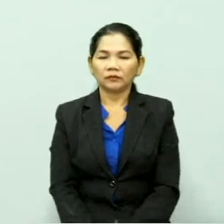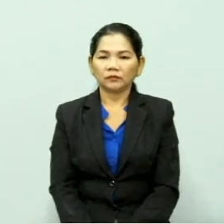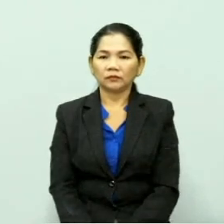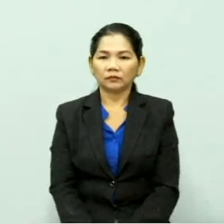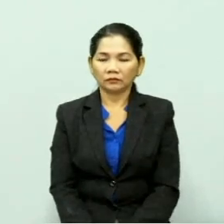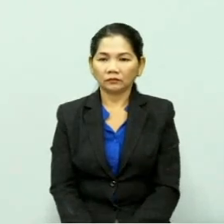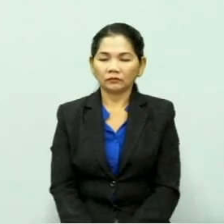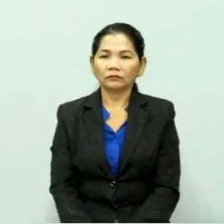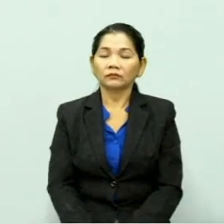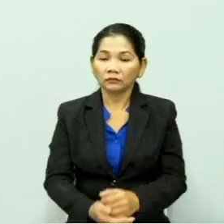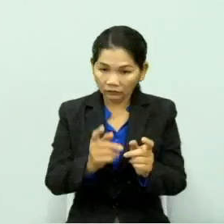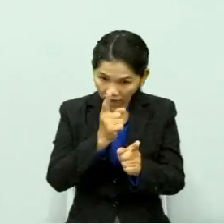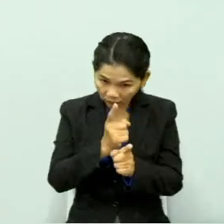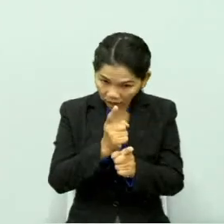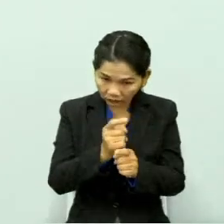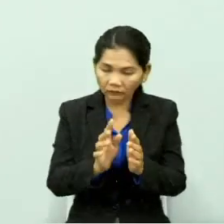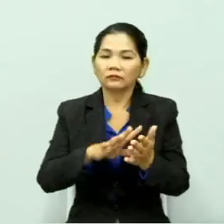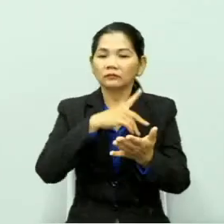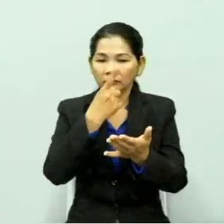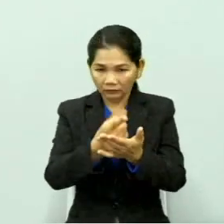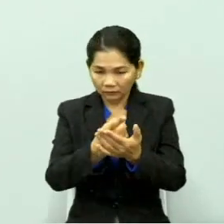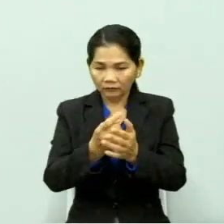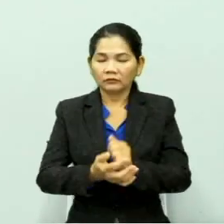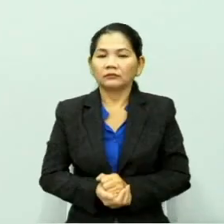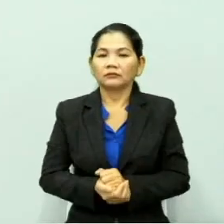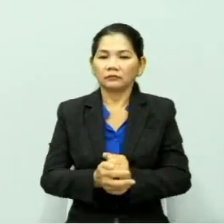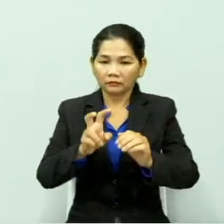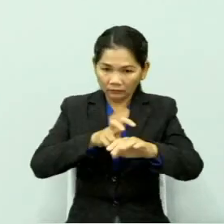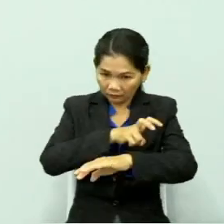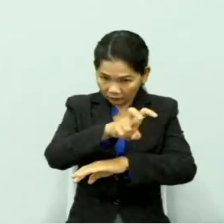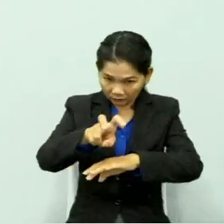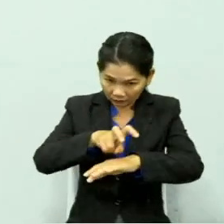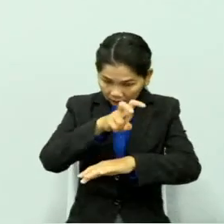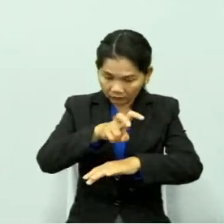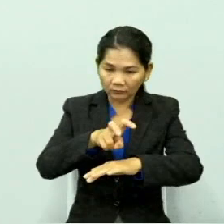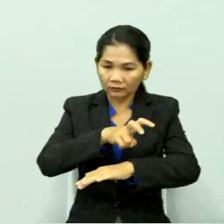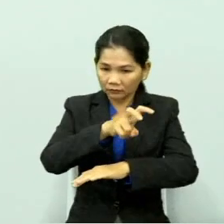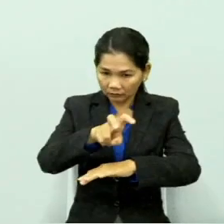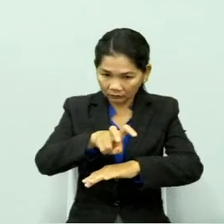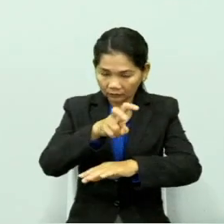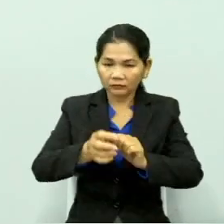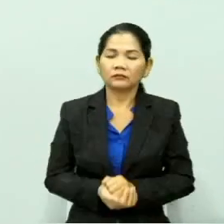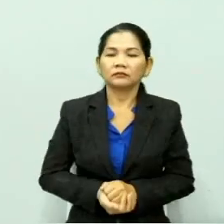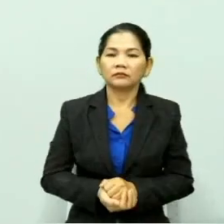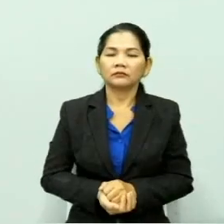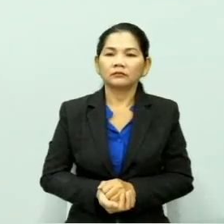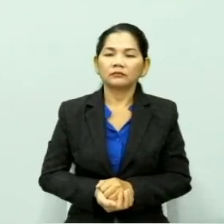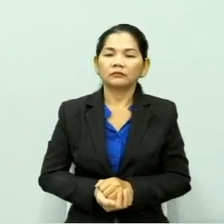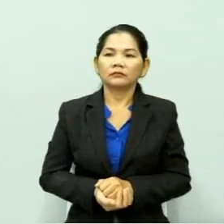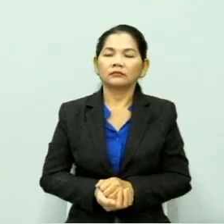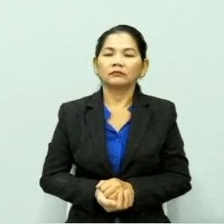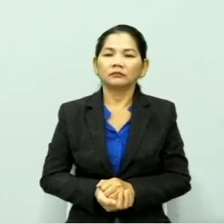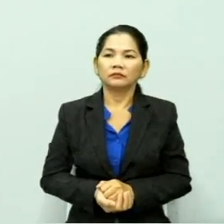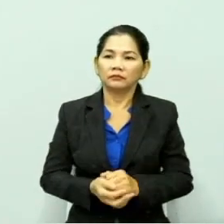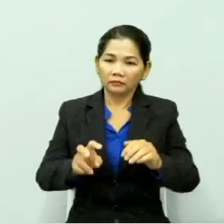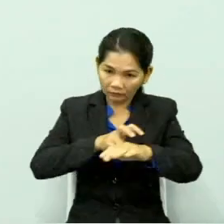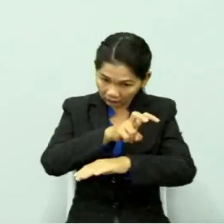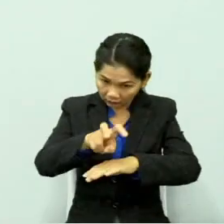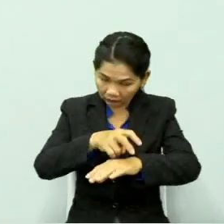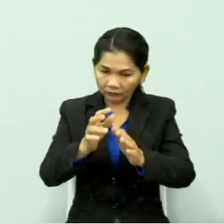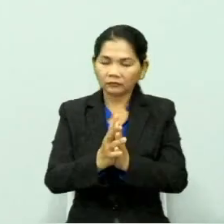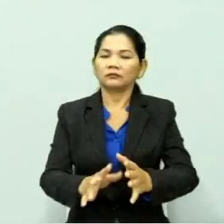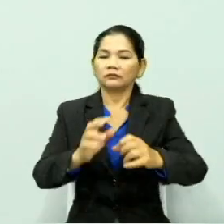chả cứ dân trâu chả châu rúm thái rẻ xá chả thay xa hay những mặt chưa có chả